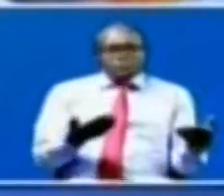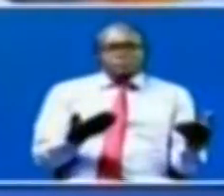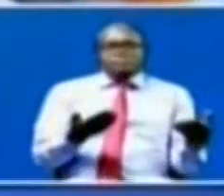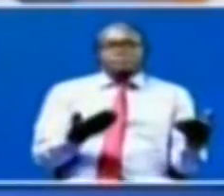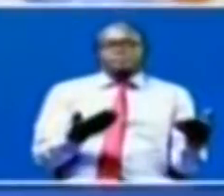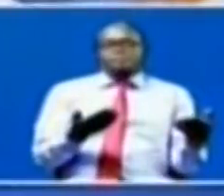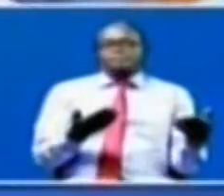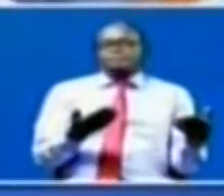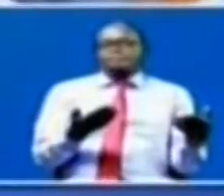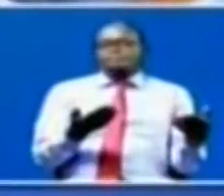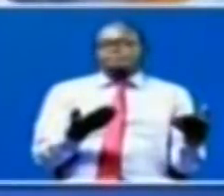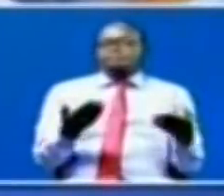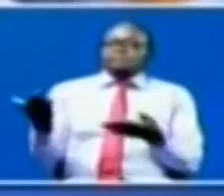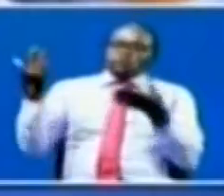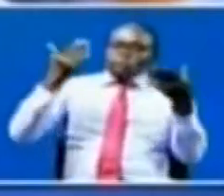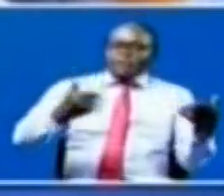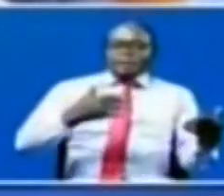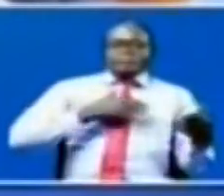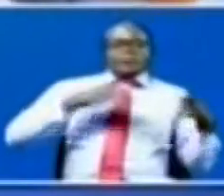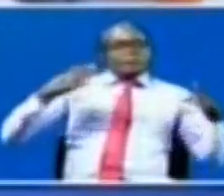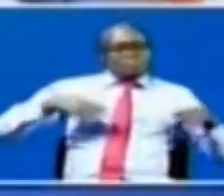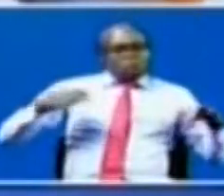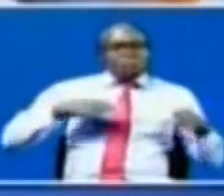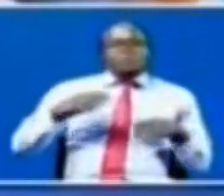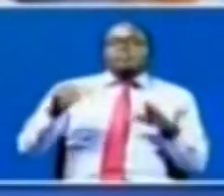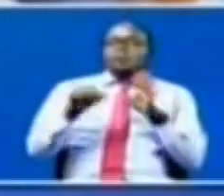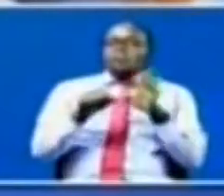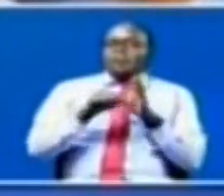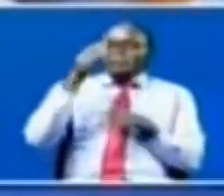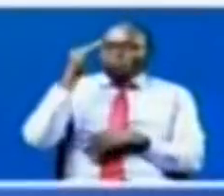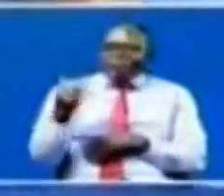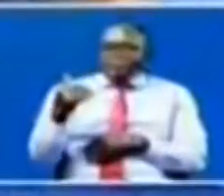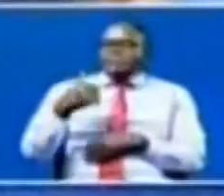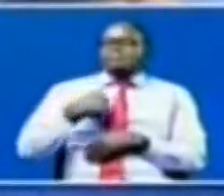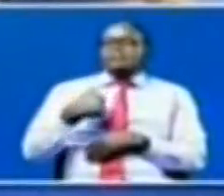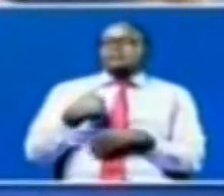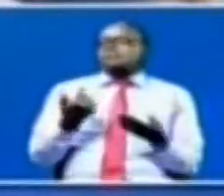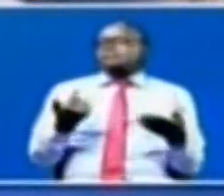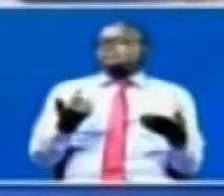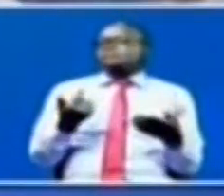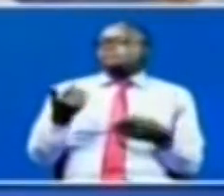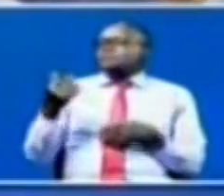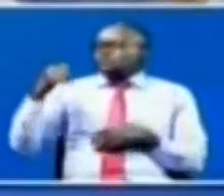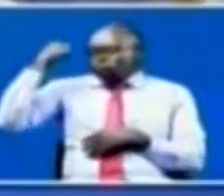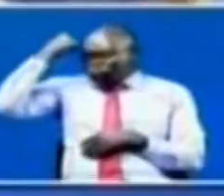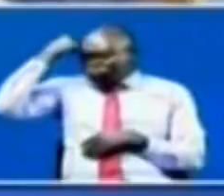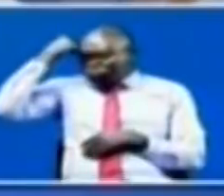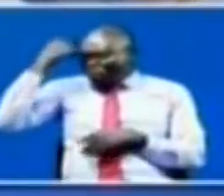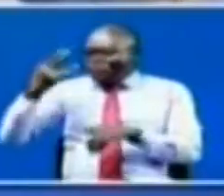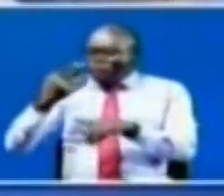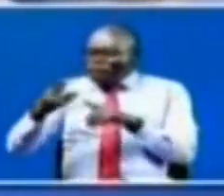pita rais. Nimpe shida zangu kuzu. Mimi wanaishi nishu kwa shwari mwa. Ukaenda shule mpaka wapi? Form